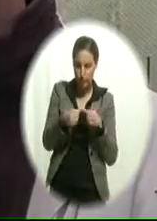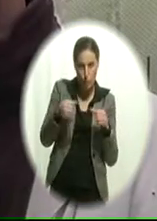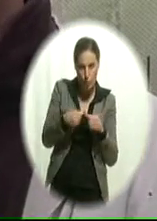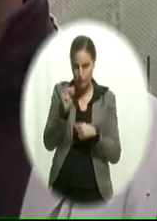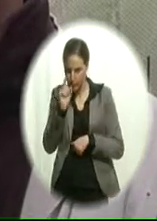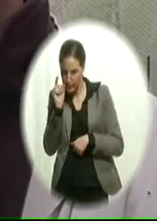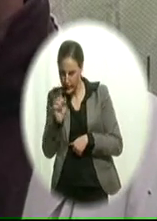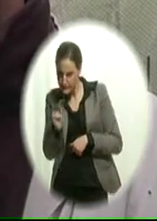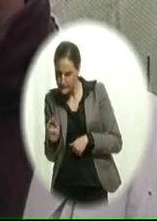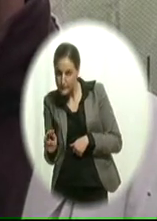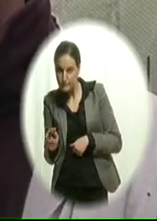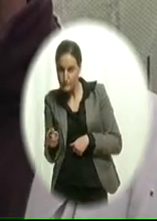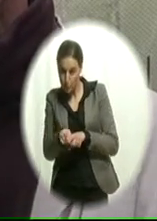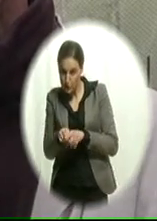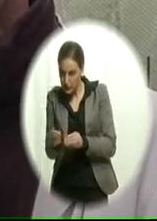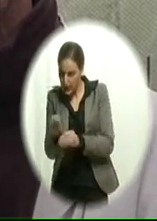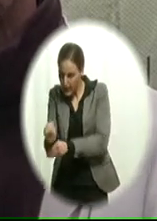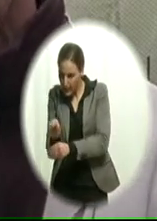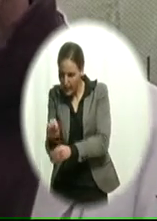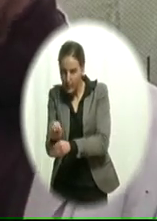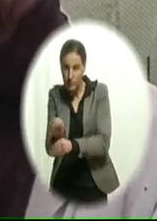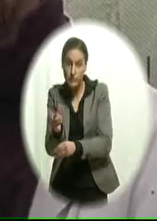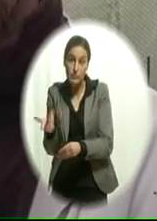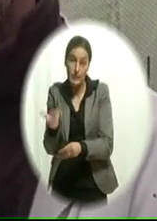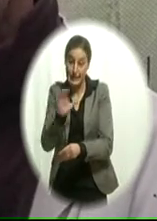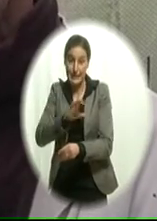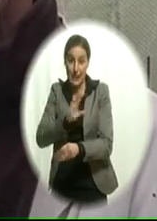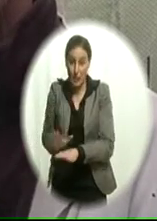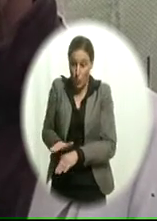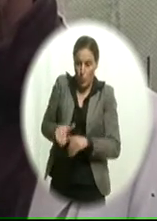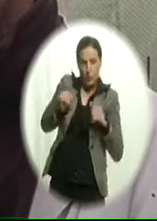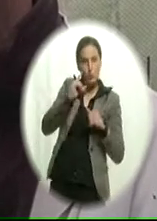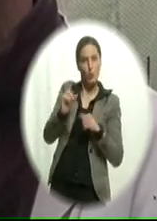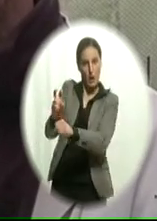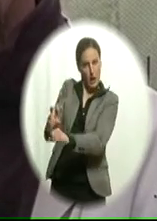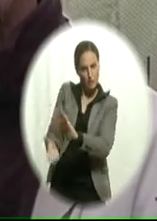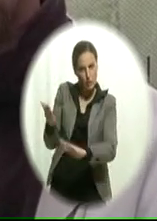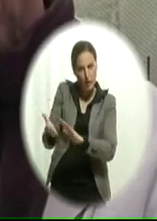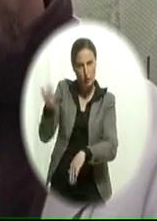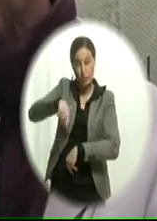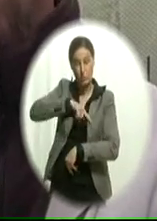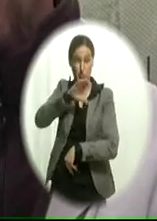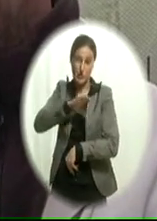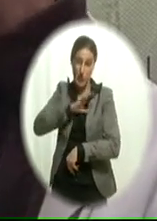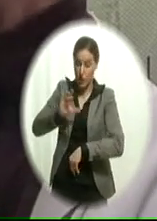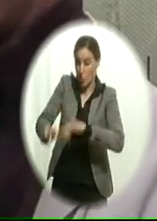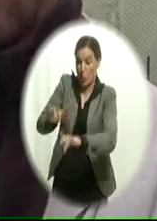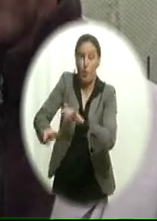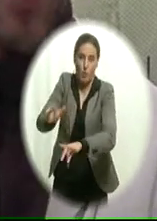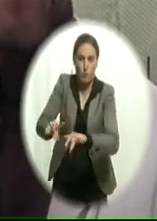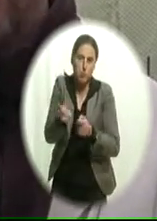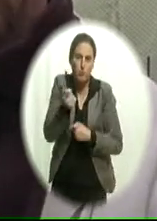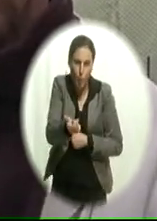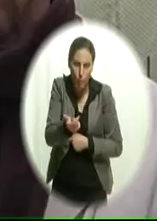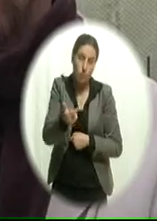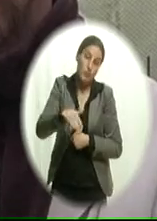éviter justement de les imprégner aussi. Quoi. Au début, bon, on est obligé, mais après, voilà, qu'ils redeviennent sauvages, on essaye de moins les manipuler. Quoi. Quand c'est possible après, on essaie